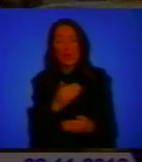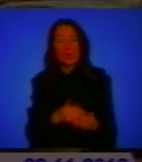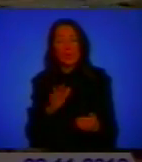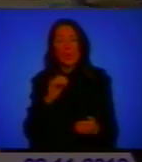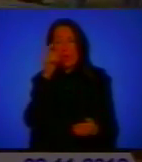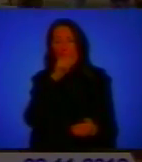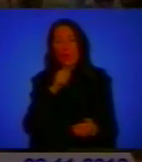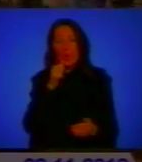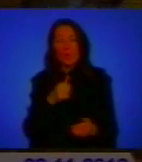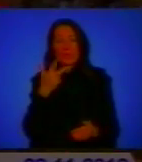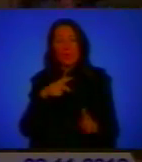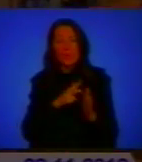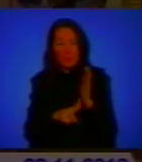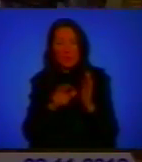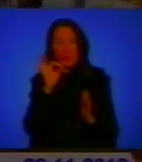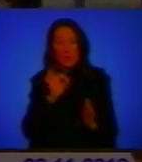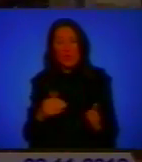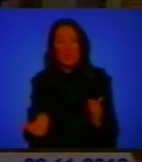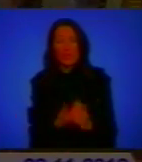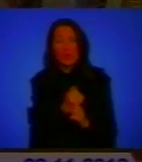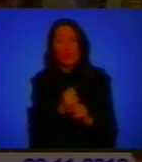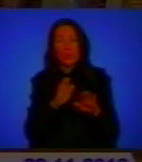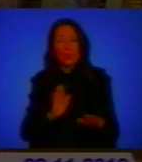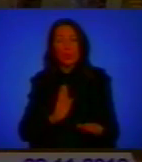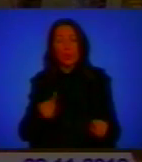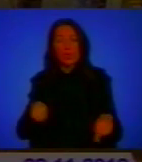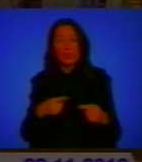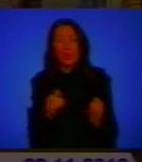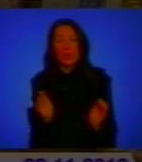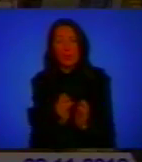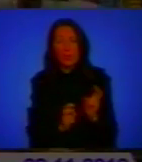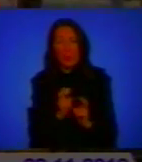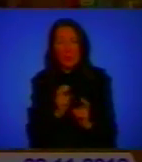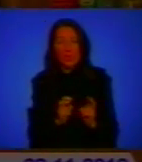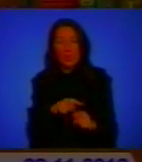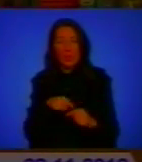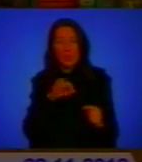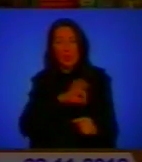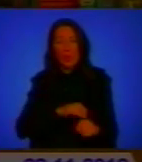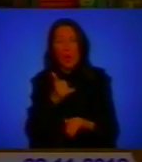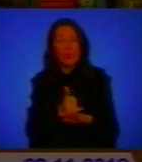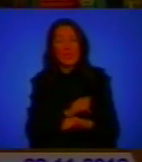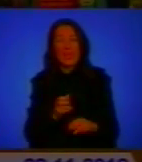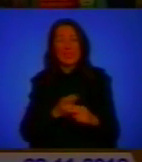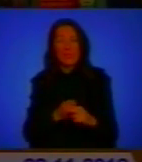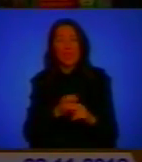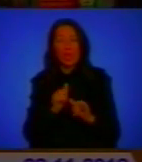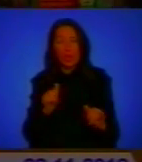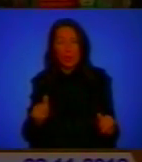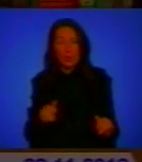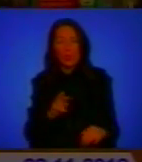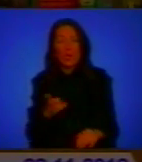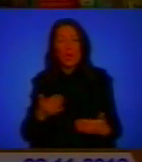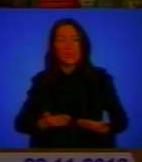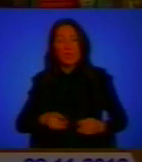80% нових робочих місць були створені саме з цими підприємствами. Головне – не заважати розвиткові, запевняють у Федерації. Адже як вижити